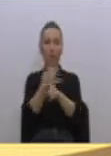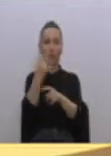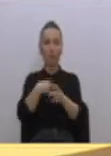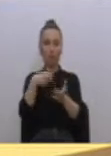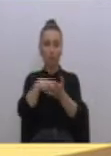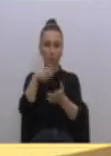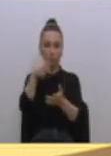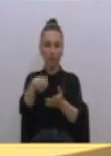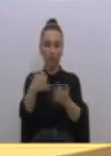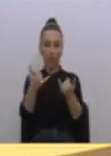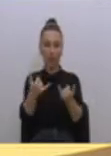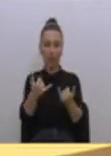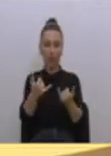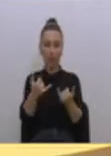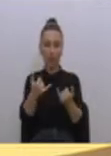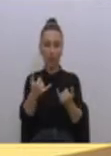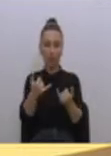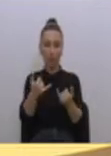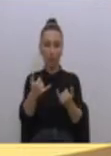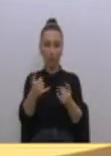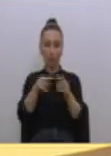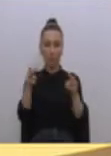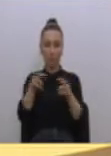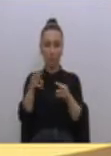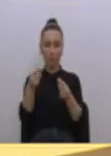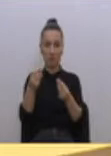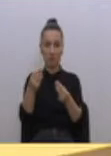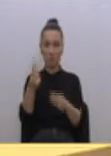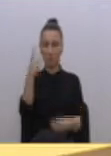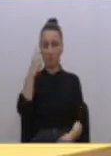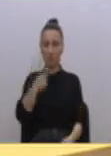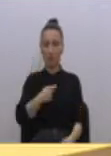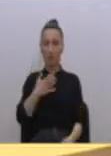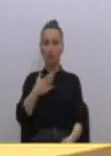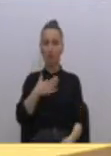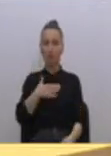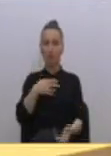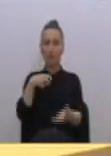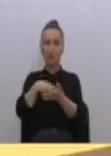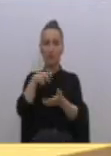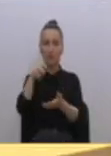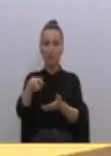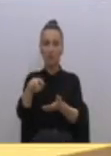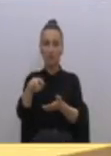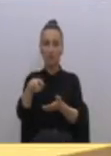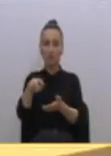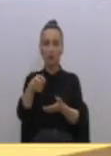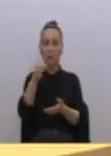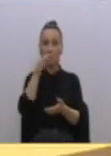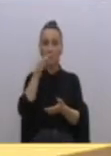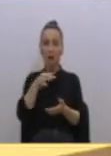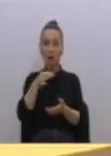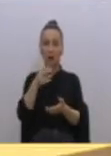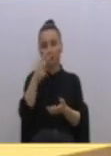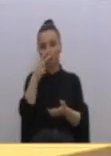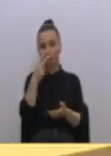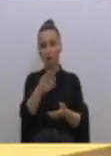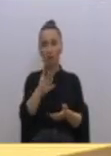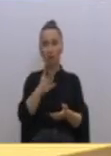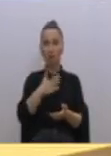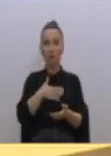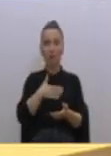mogtseret da ekhla mevighe dges finansa ministrisgan pasukhi rom chveni tserilis tken tserilis pasukhi ikhilet